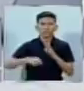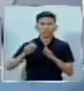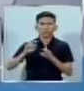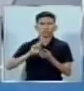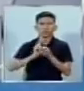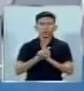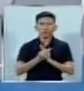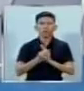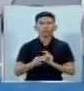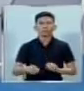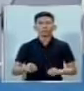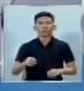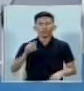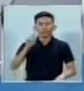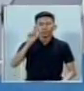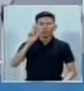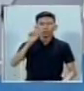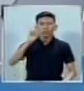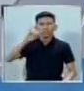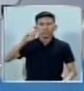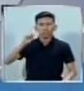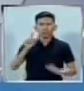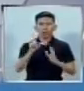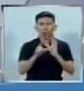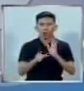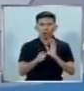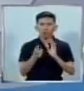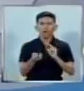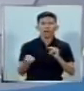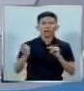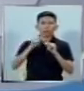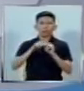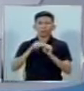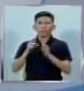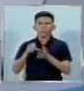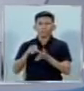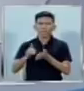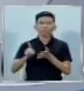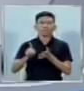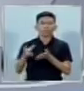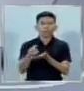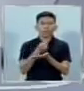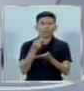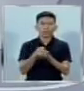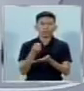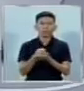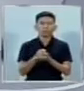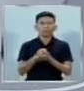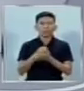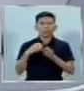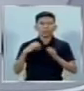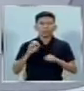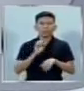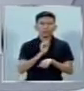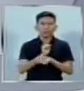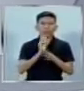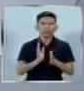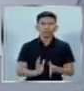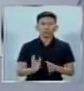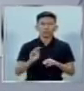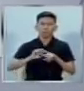tawag na train law. Batas na nakapagpataas sa take-home pay ng mga empleyado pero nakadagdag naman sa pagtaas ang presyo ng mga bilihin at